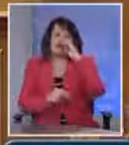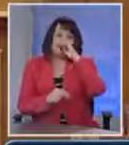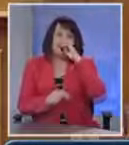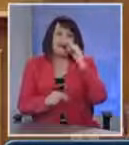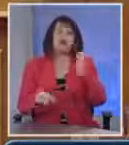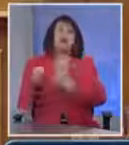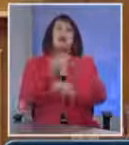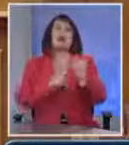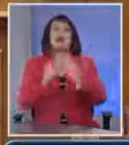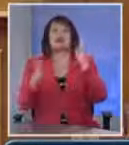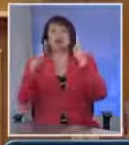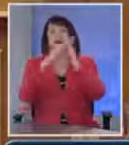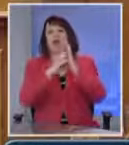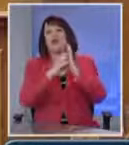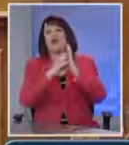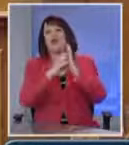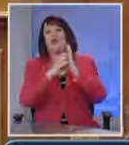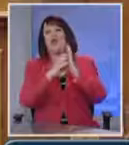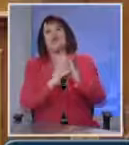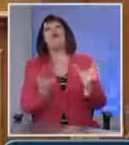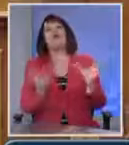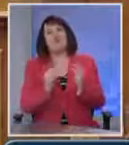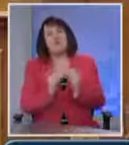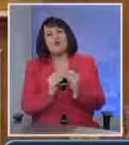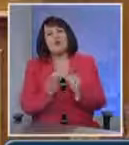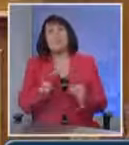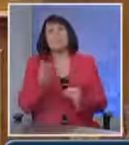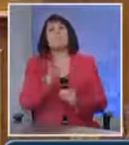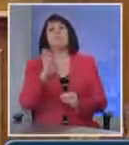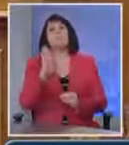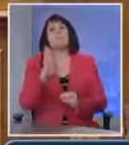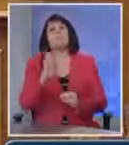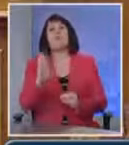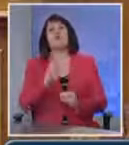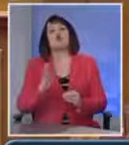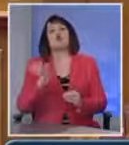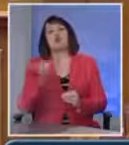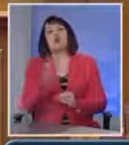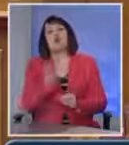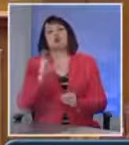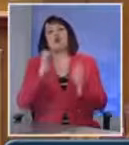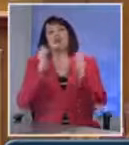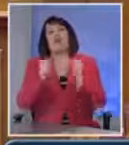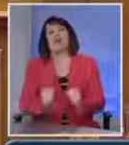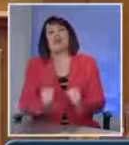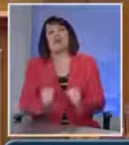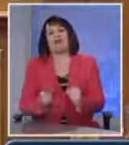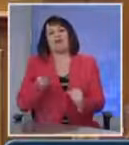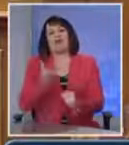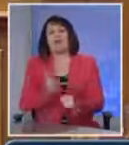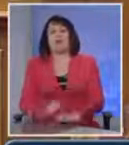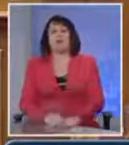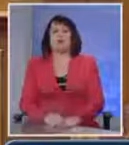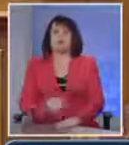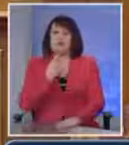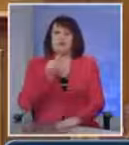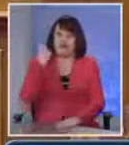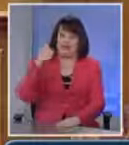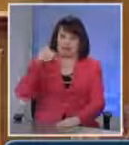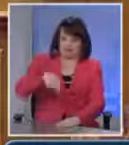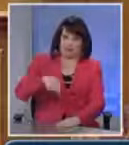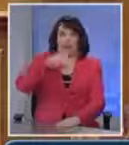αλλάξετε ένα μόνο άρθρο, αυτό που αφορά τον μπόνους των 50 ευρών. Το μόνο που άλλαξε από καλοκαίρι σε καλοκαίρι, κύριοι συνάδελφοι, είναι